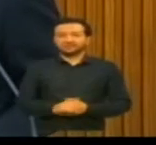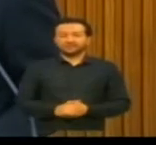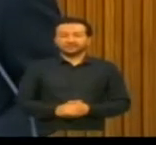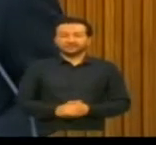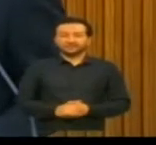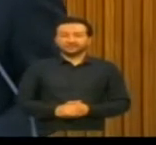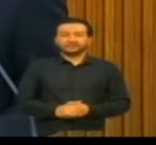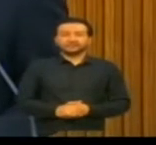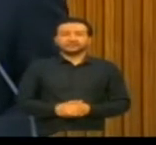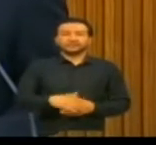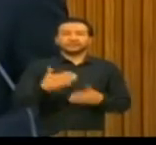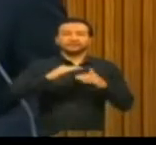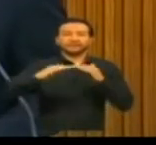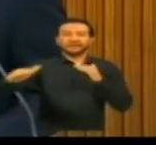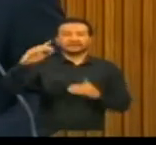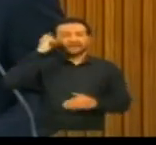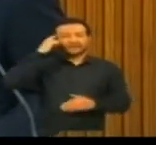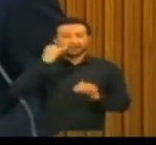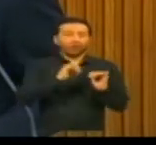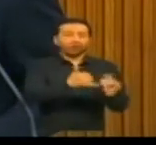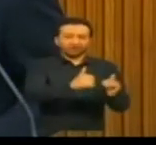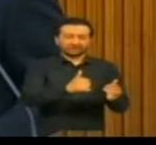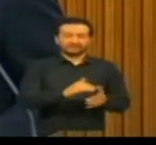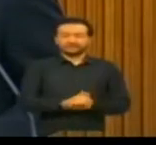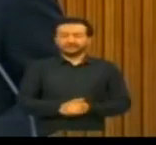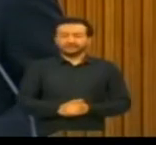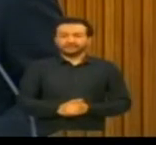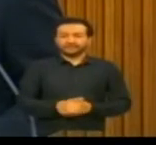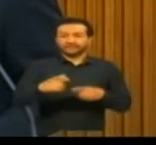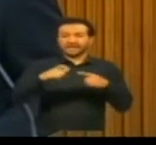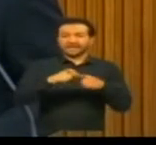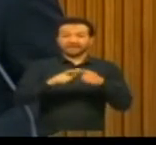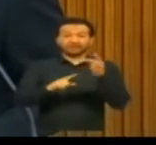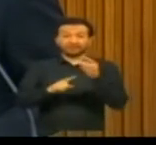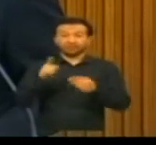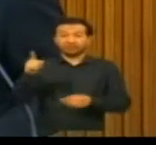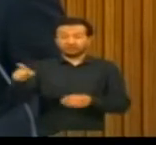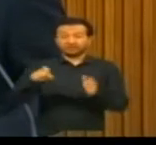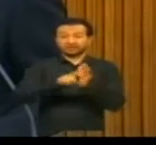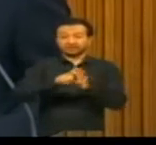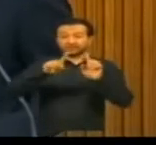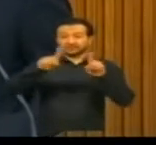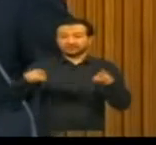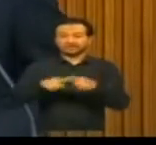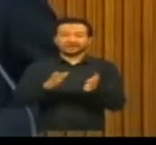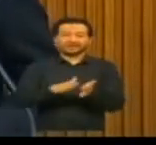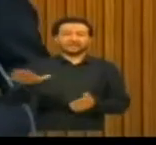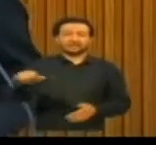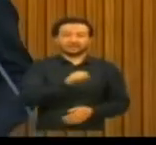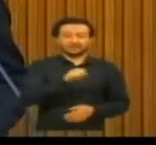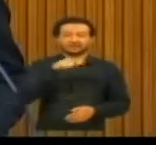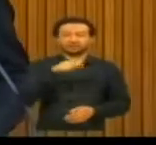Birileri milletin iradesiyle oynadı. Ekrem İmamoğlu'nun mazbatasını elinden aldı.